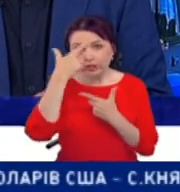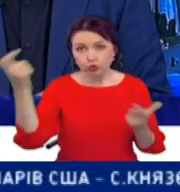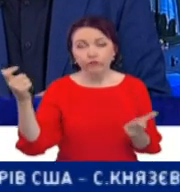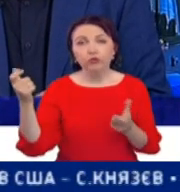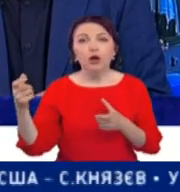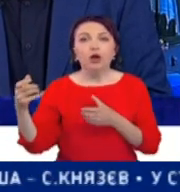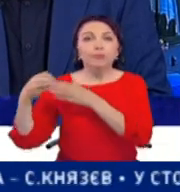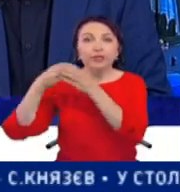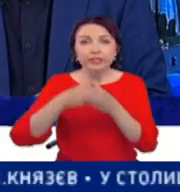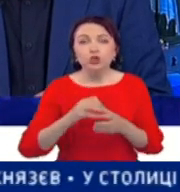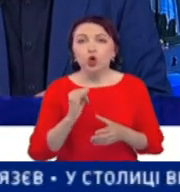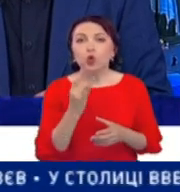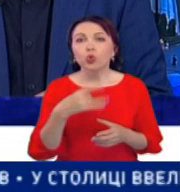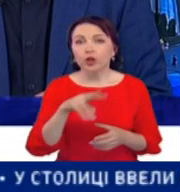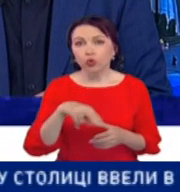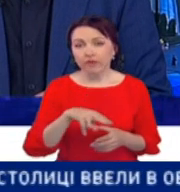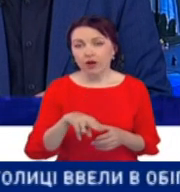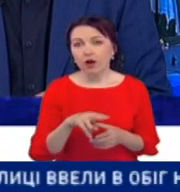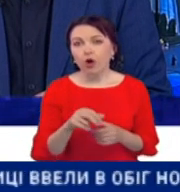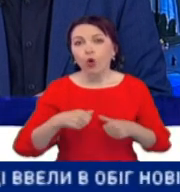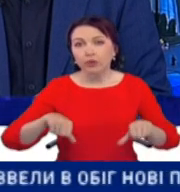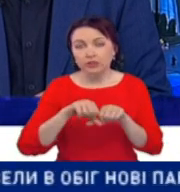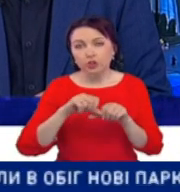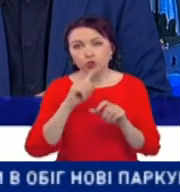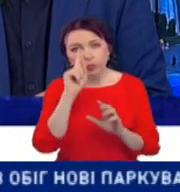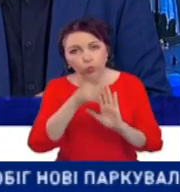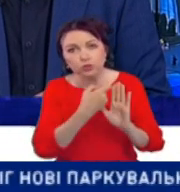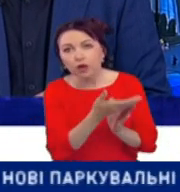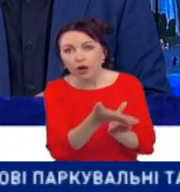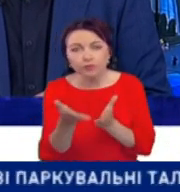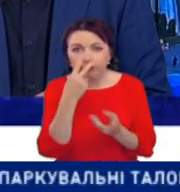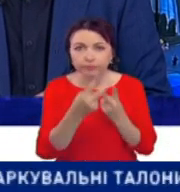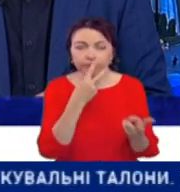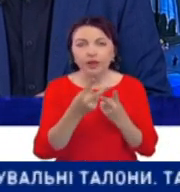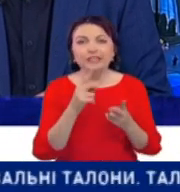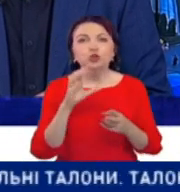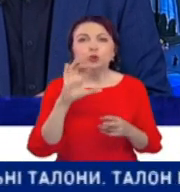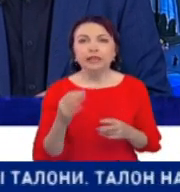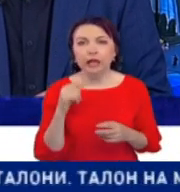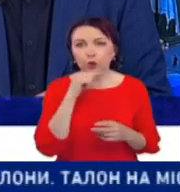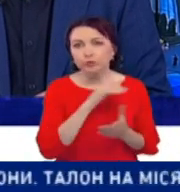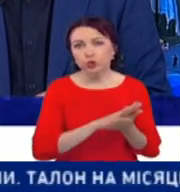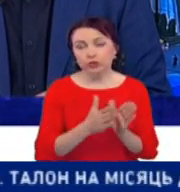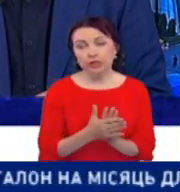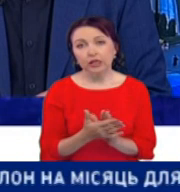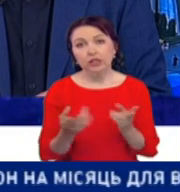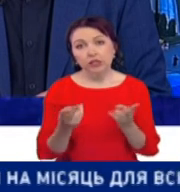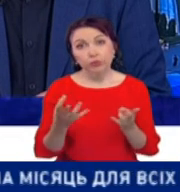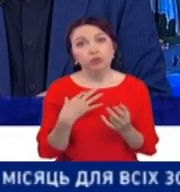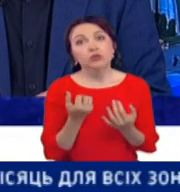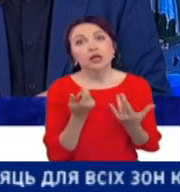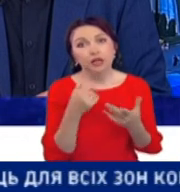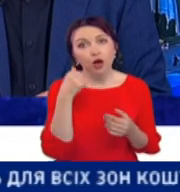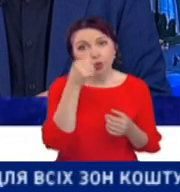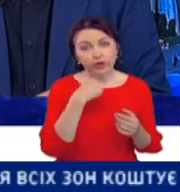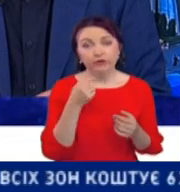комісії щодо вивчення соціально-економічного стану. Тобто понадобилось декілька років, щоб, скажімо так, достукатись, щоб